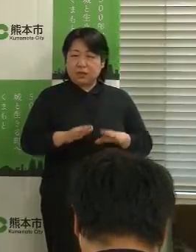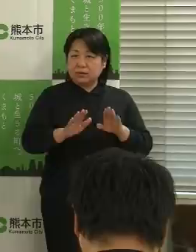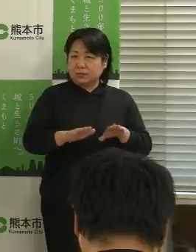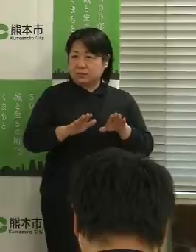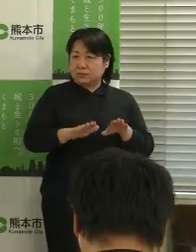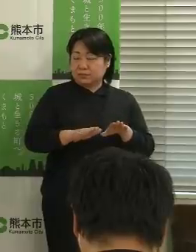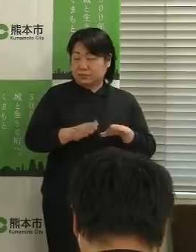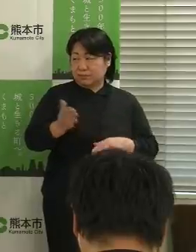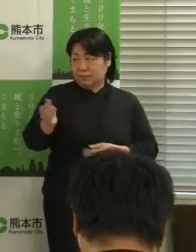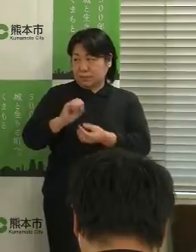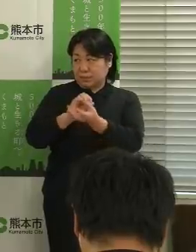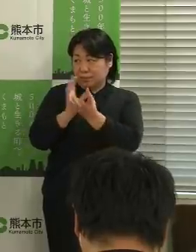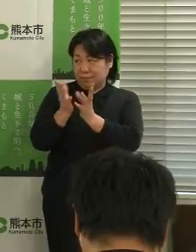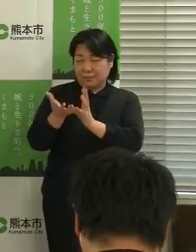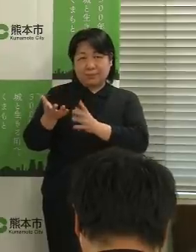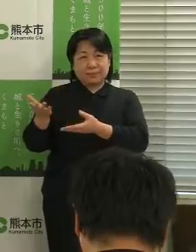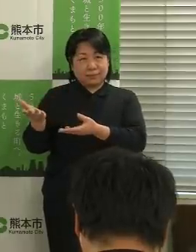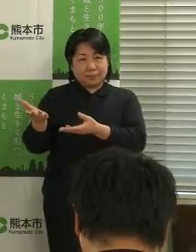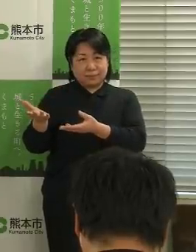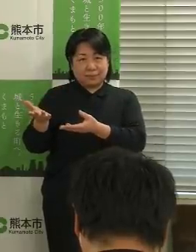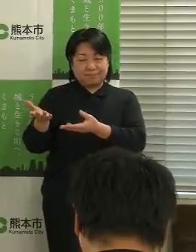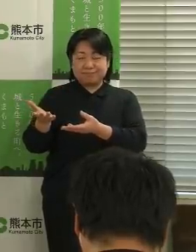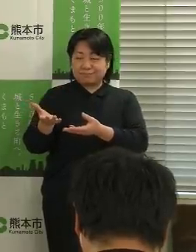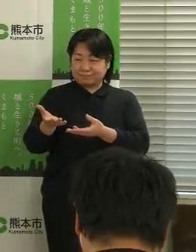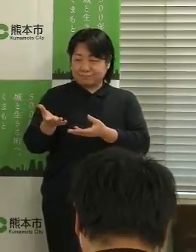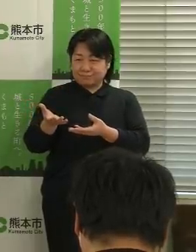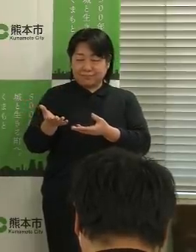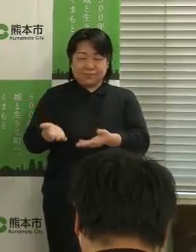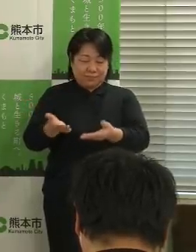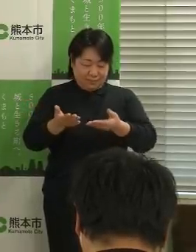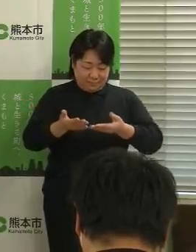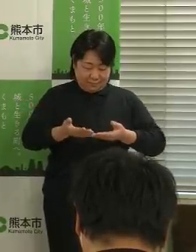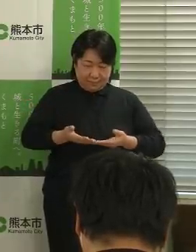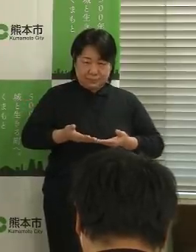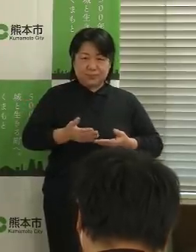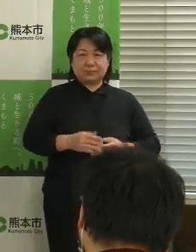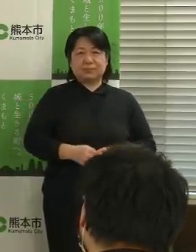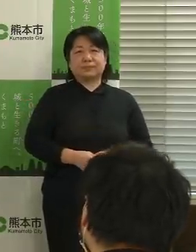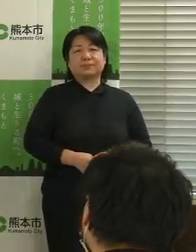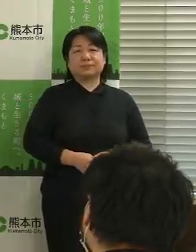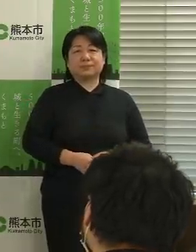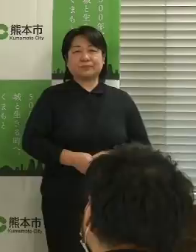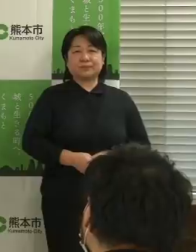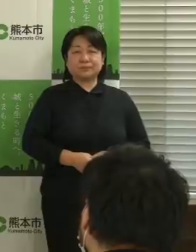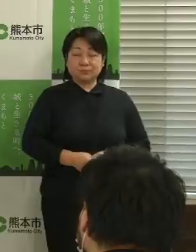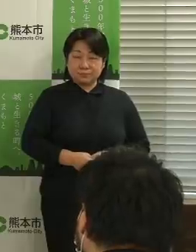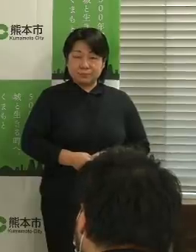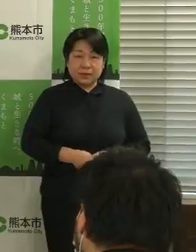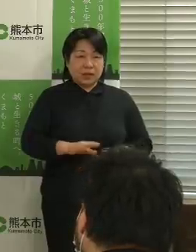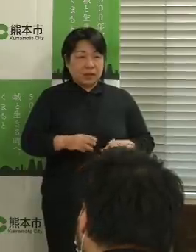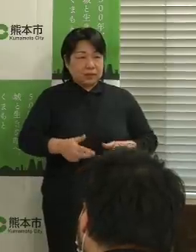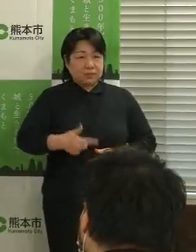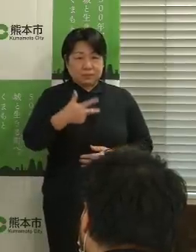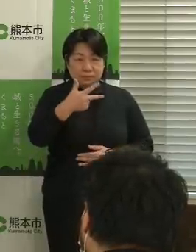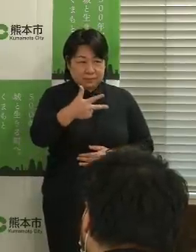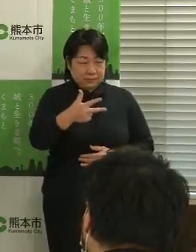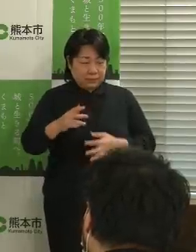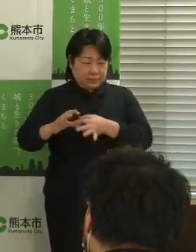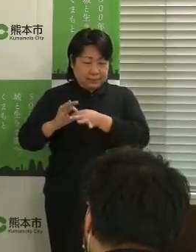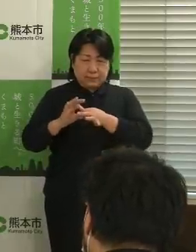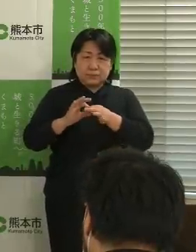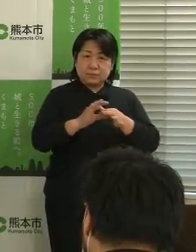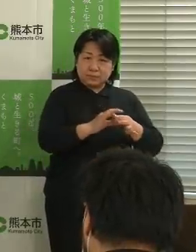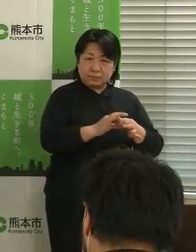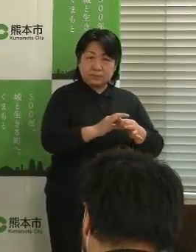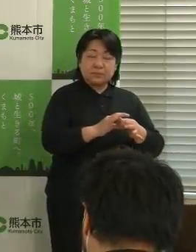回はこのバラの花束をですねいただきました。本市としてはですね、引き続き